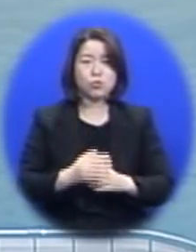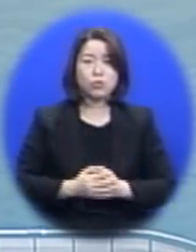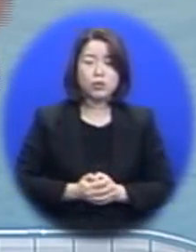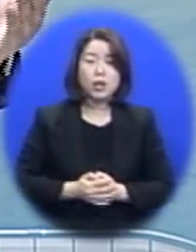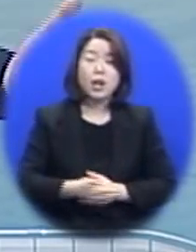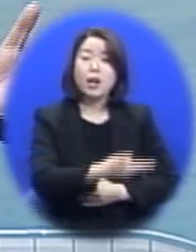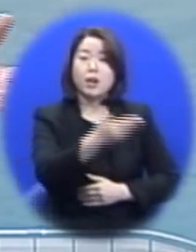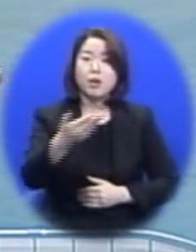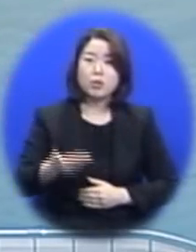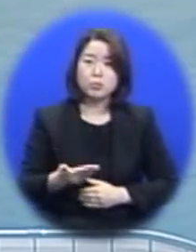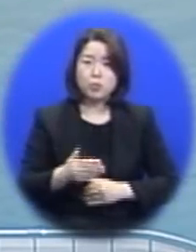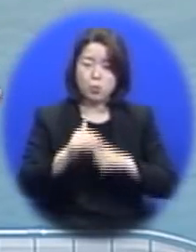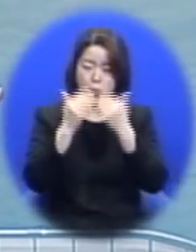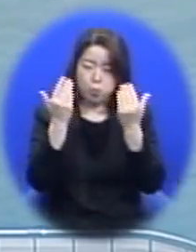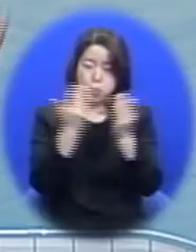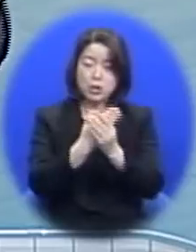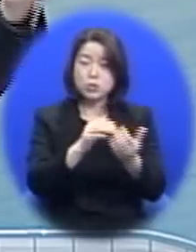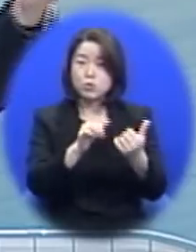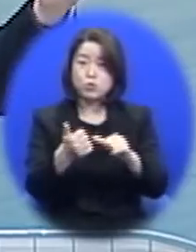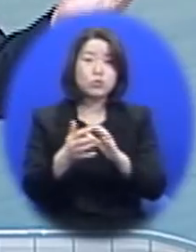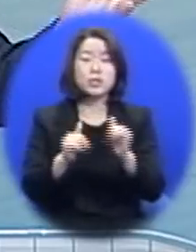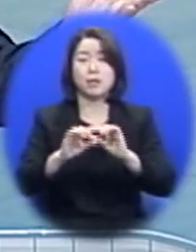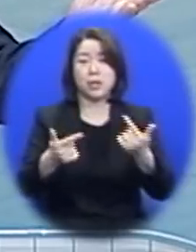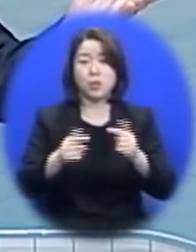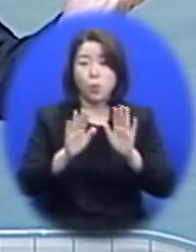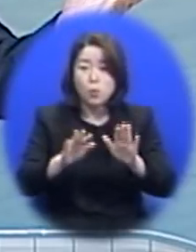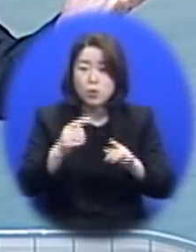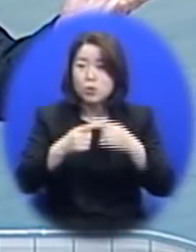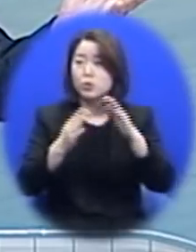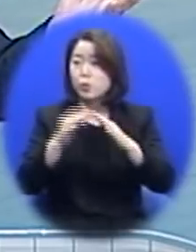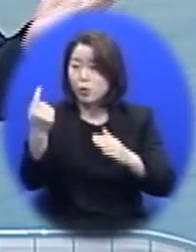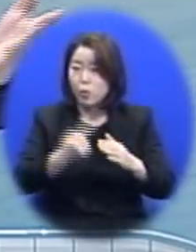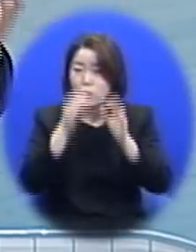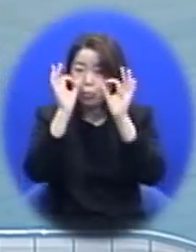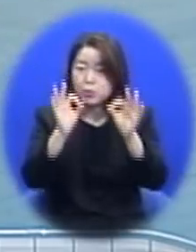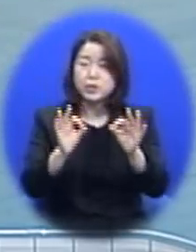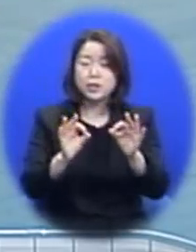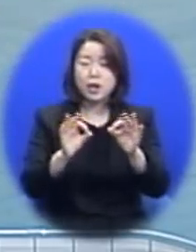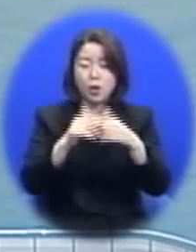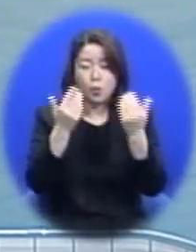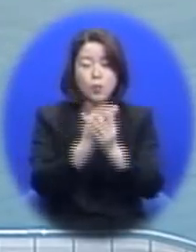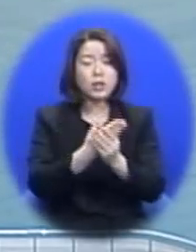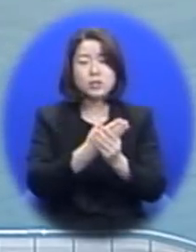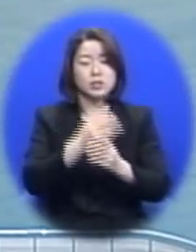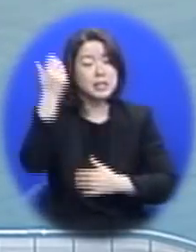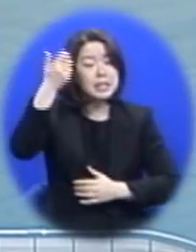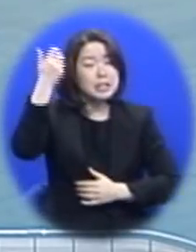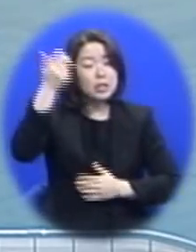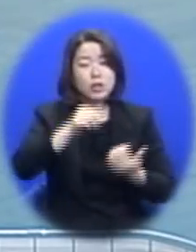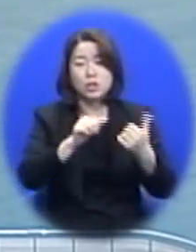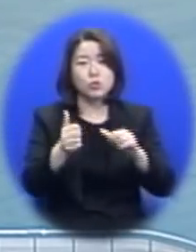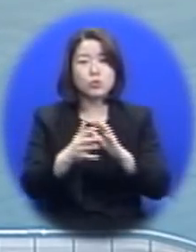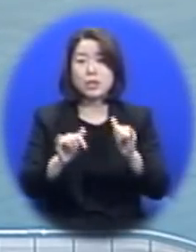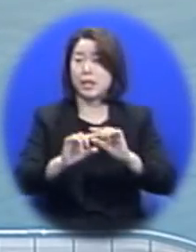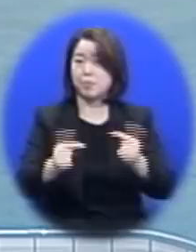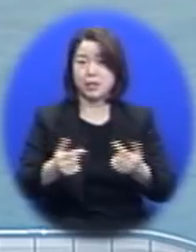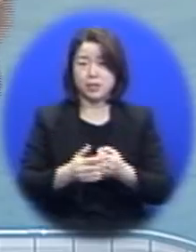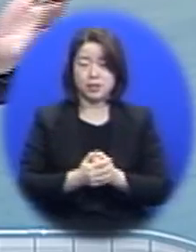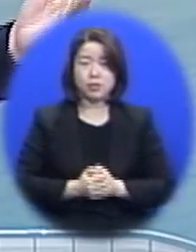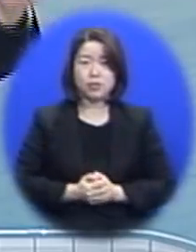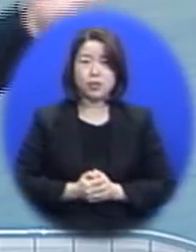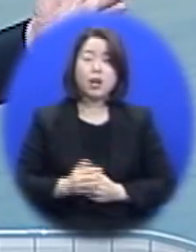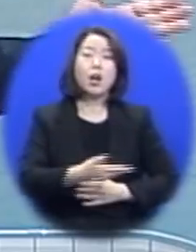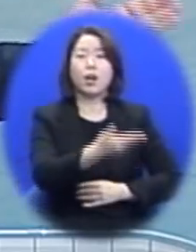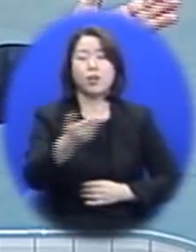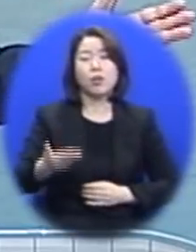여러분은 완전히 죽은 사람 아니에요. 오늘 교회 나온 거 보니까 영이 완전히 죽은 사람은 안 나와요.